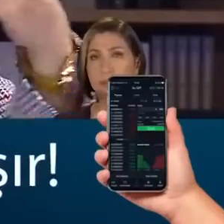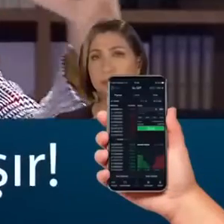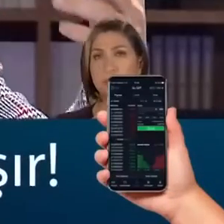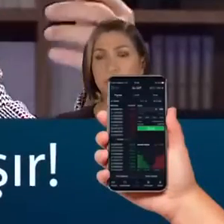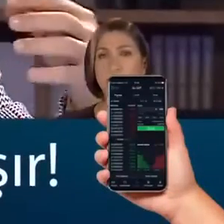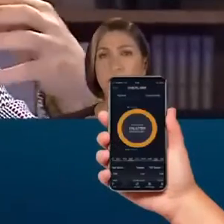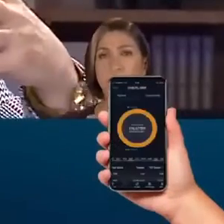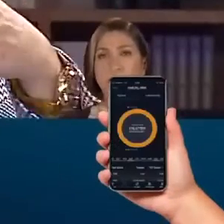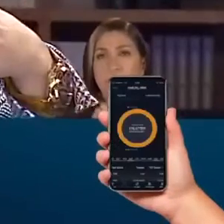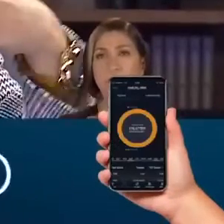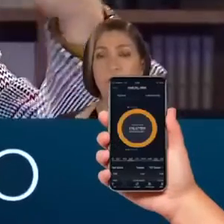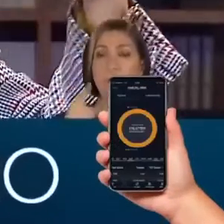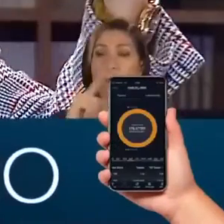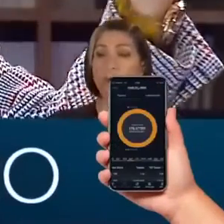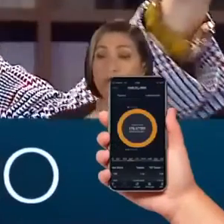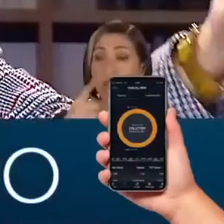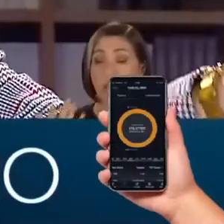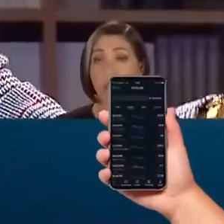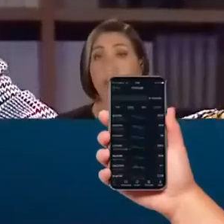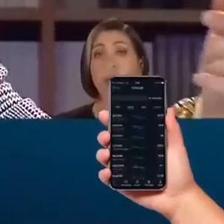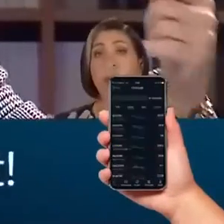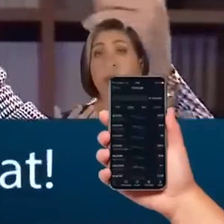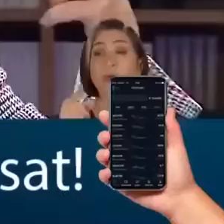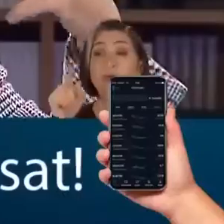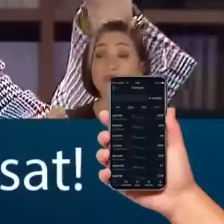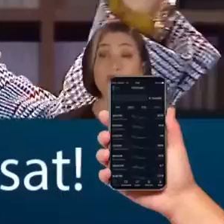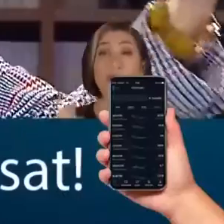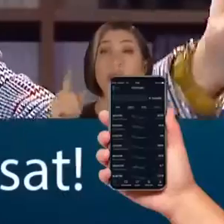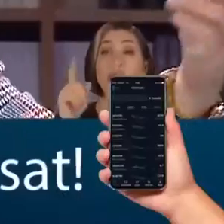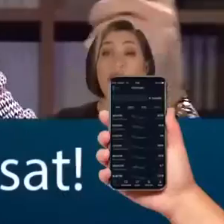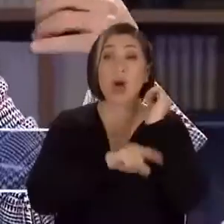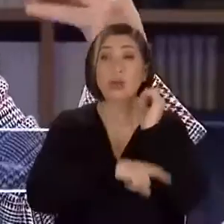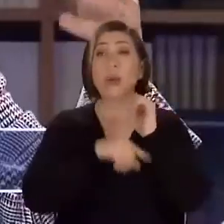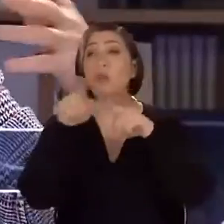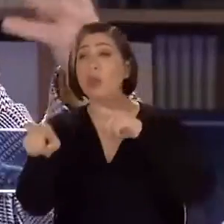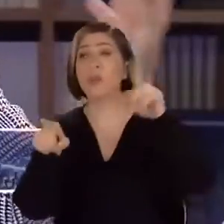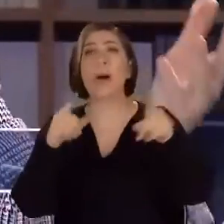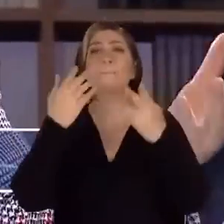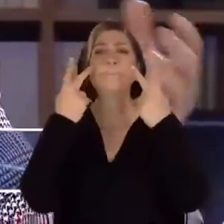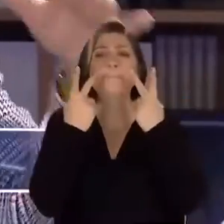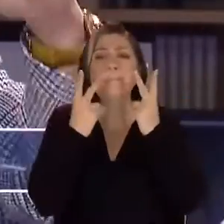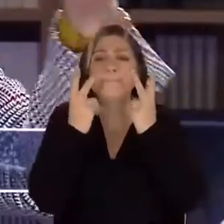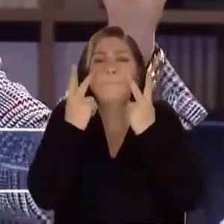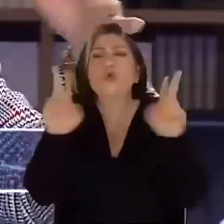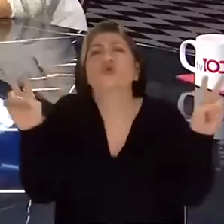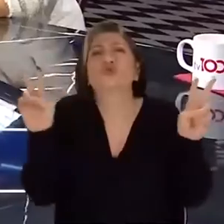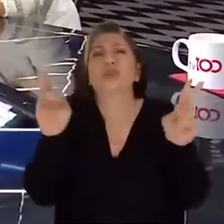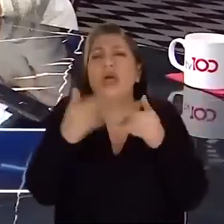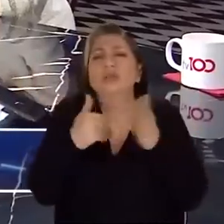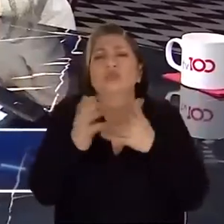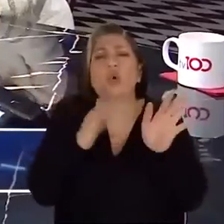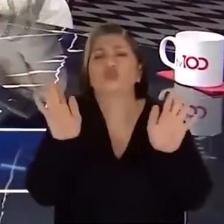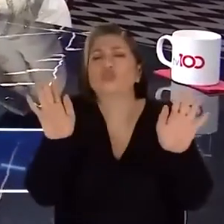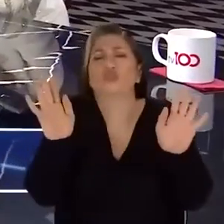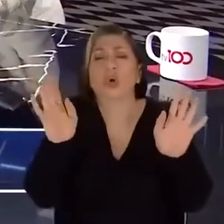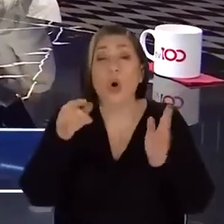azade. Yani böyle bir işte politikadan, evet, şundan, bağımsız, terörden, bundan, bilmem neden bu işlere karışmıyor. Karışmıyor yani. İşte ortada